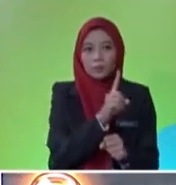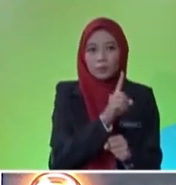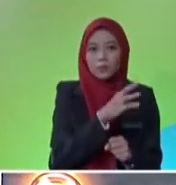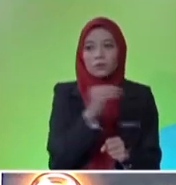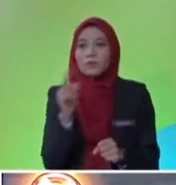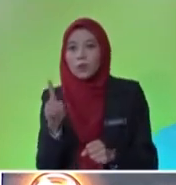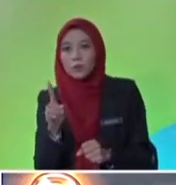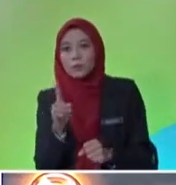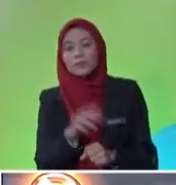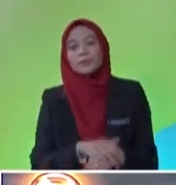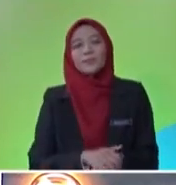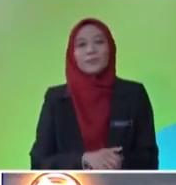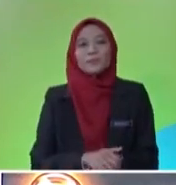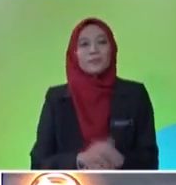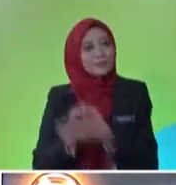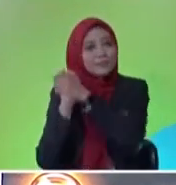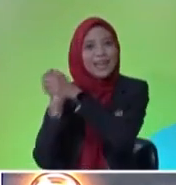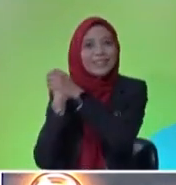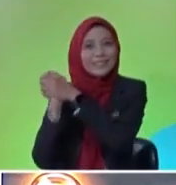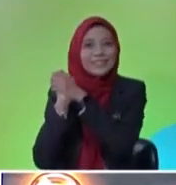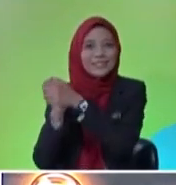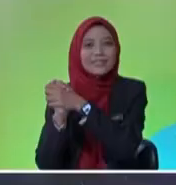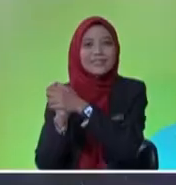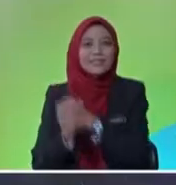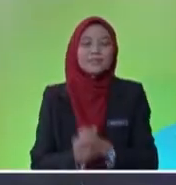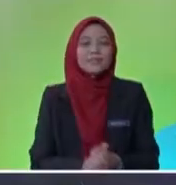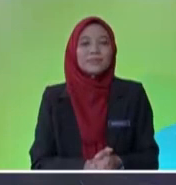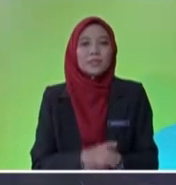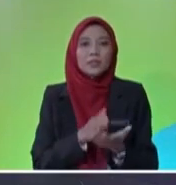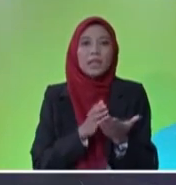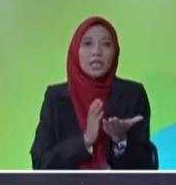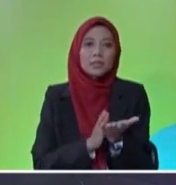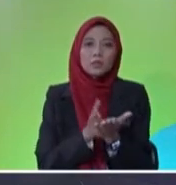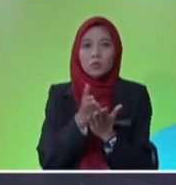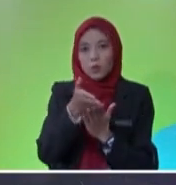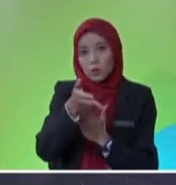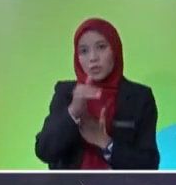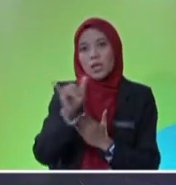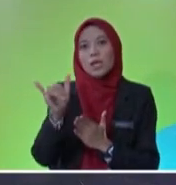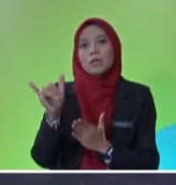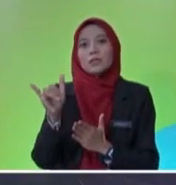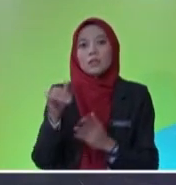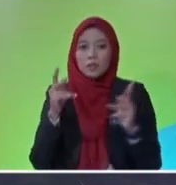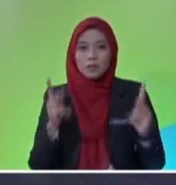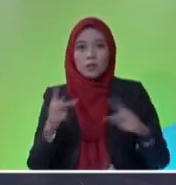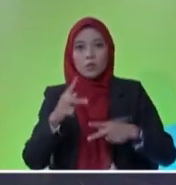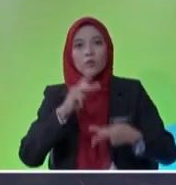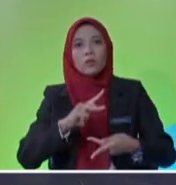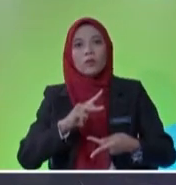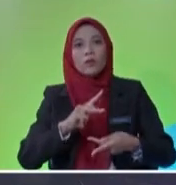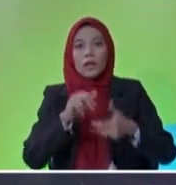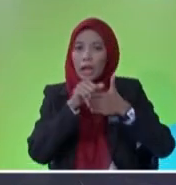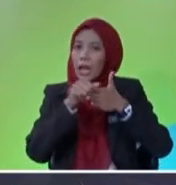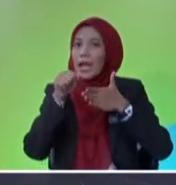satu Baiklah tanya seterusnya seterusnya gitu tengok kotak yang seterusnya yang